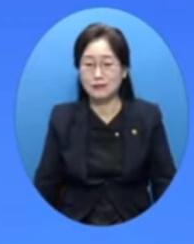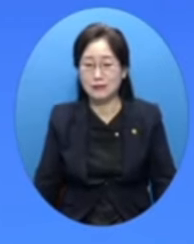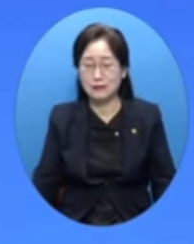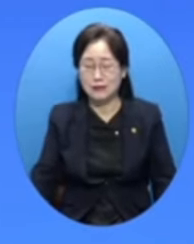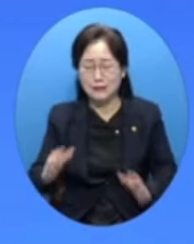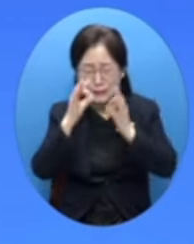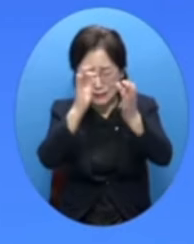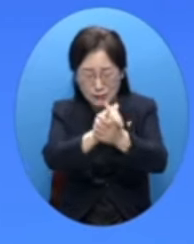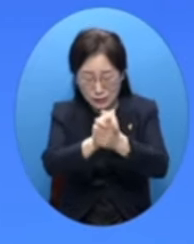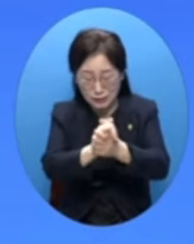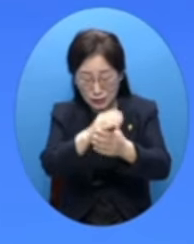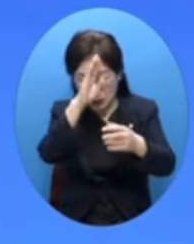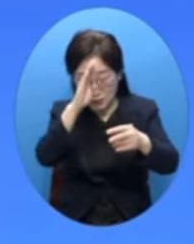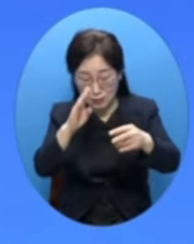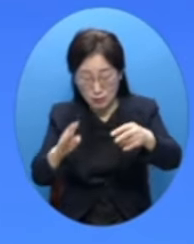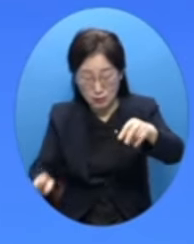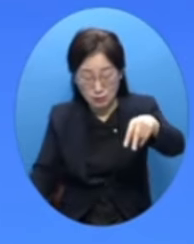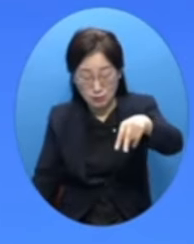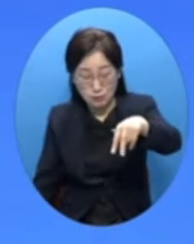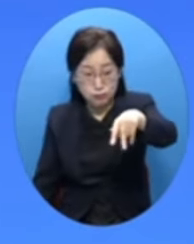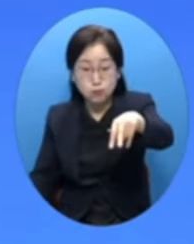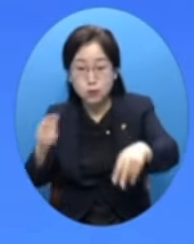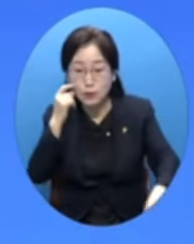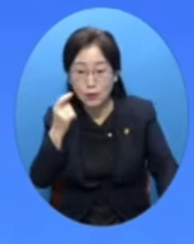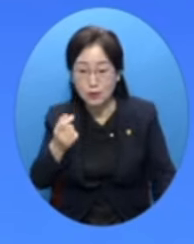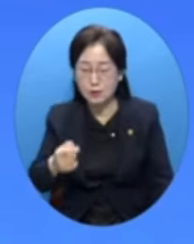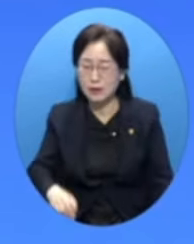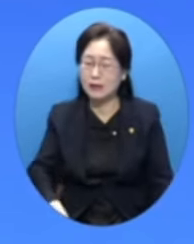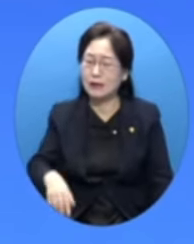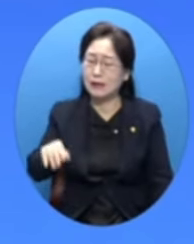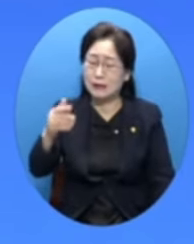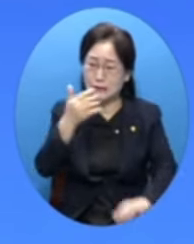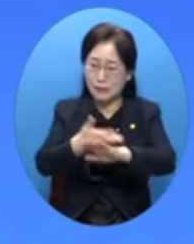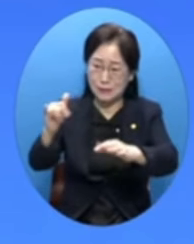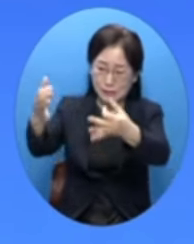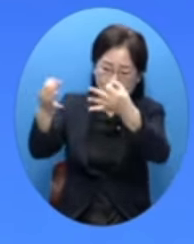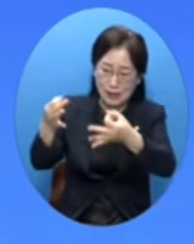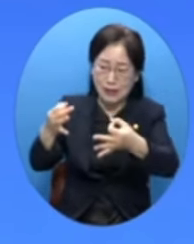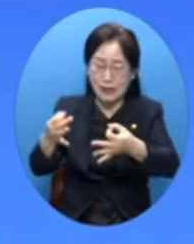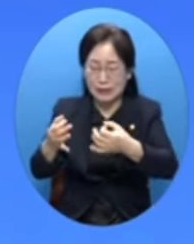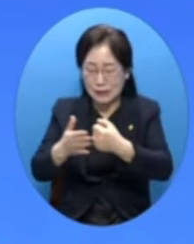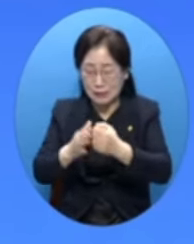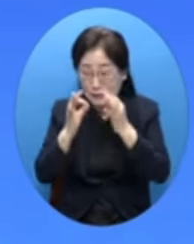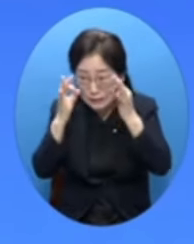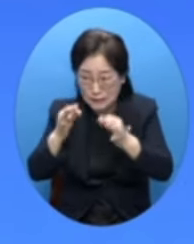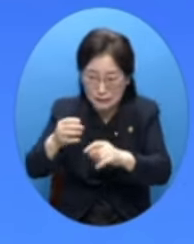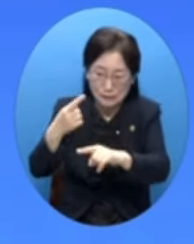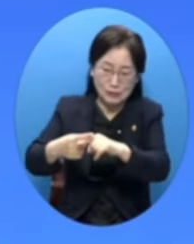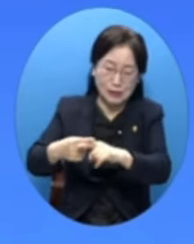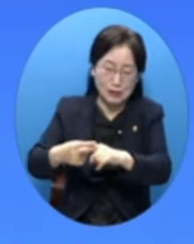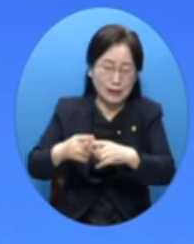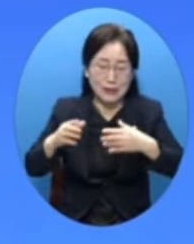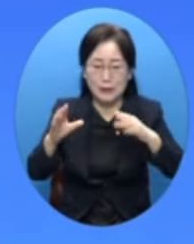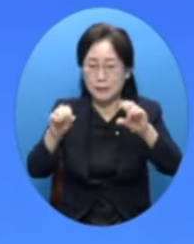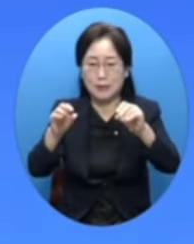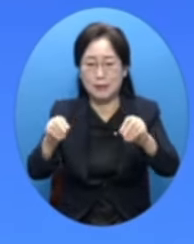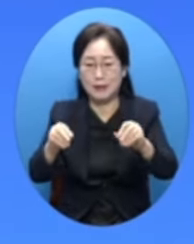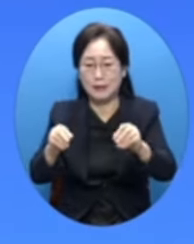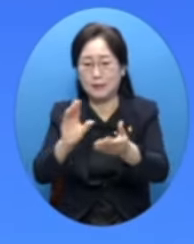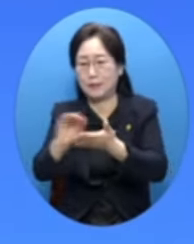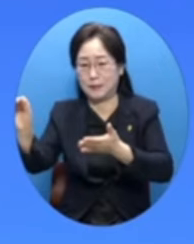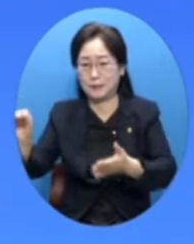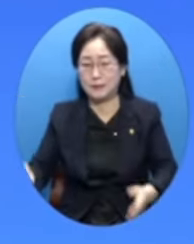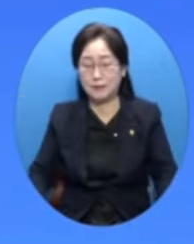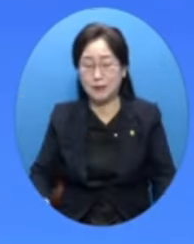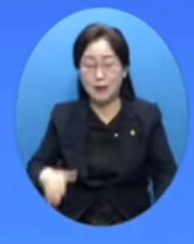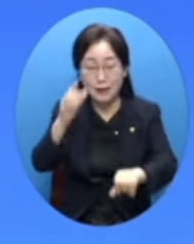간절히 기도했는데 아이가 안 났어요. 또 사람들이 말하니까 창피해서 한참 기도하다가 멈추고 났는데